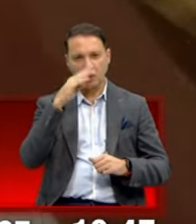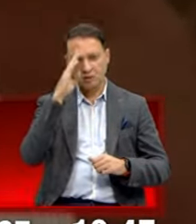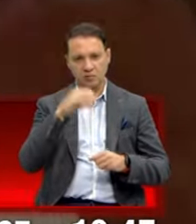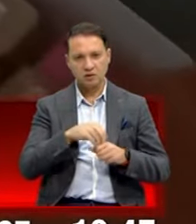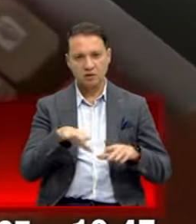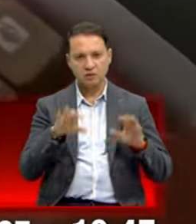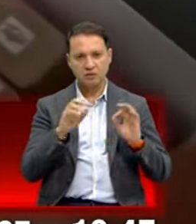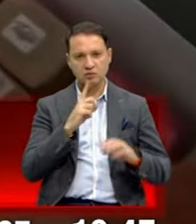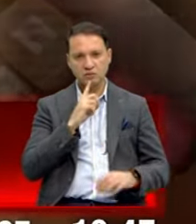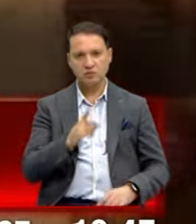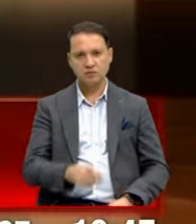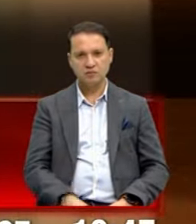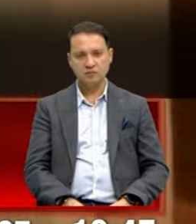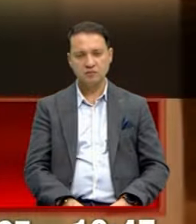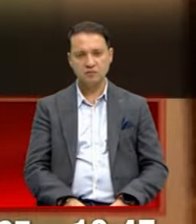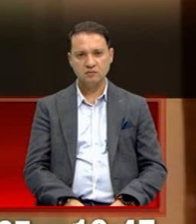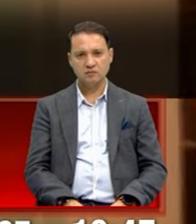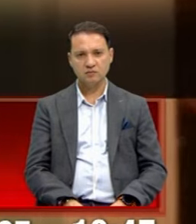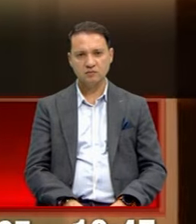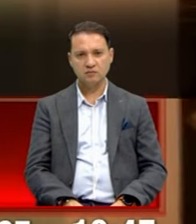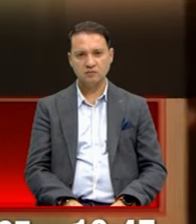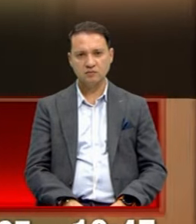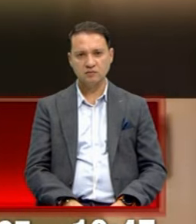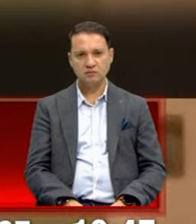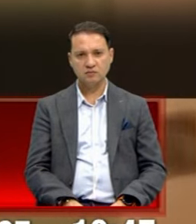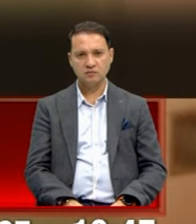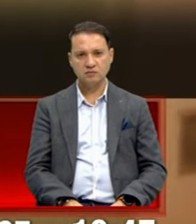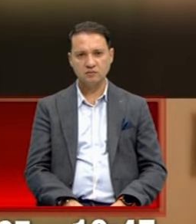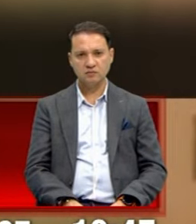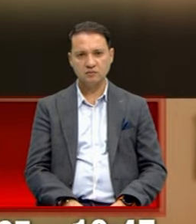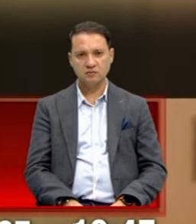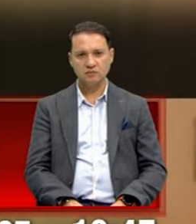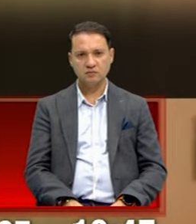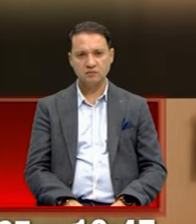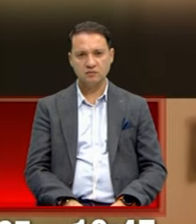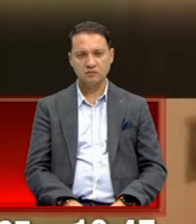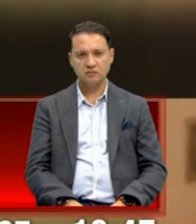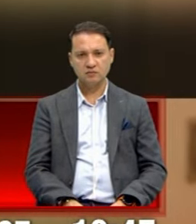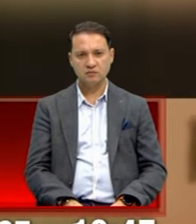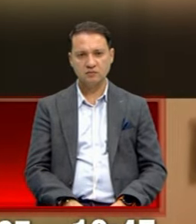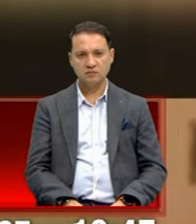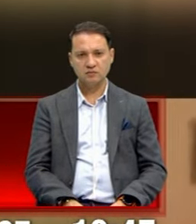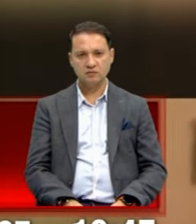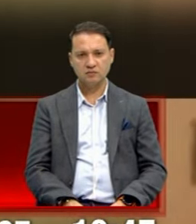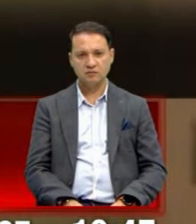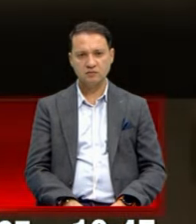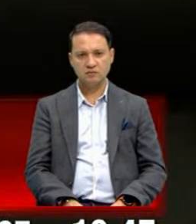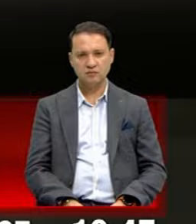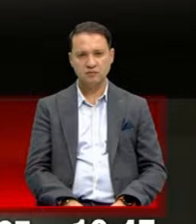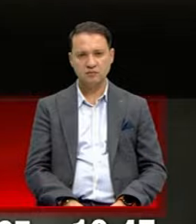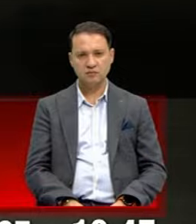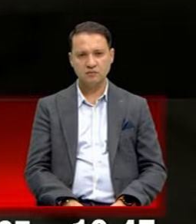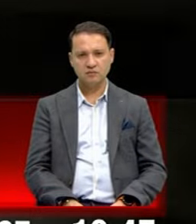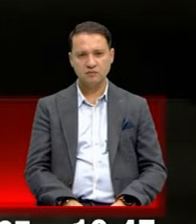için hazırladıklarını anlattı. Nerelere bir satıyorsunuz bunları? Marketlere mi? Nereye? Daha satmadık yani. Bayramda satacaktık bunları da.